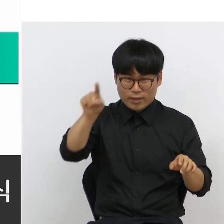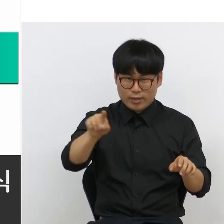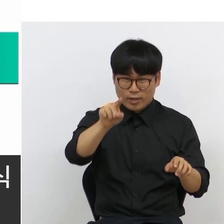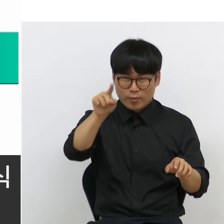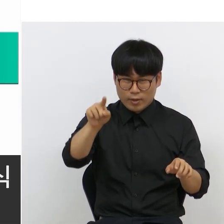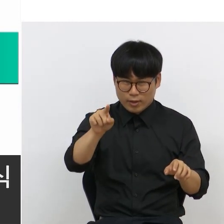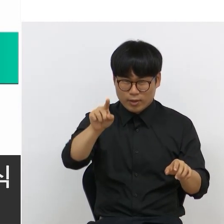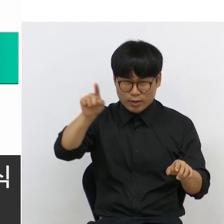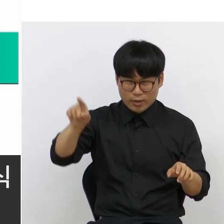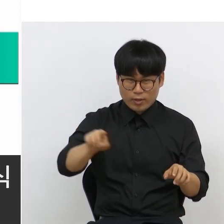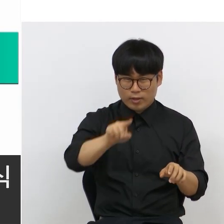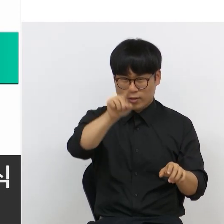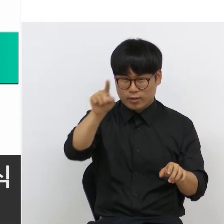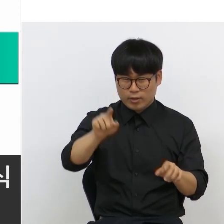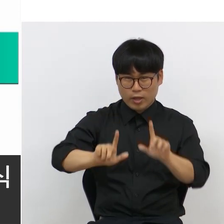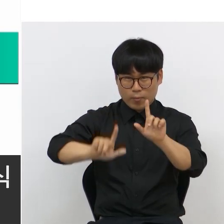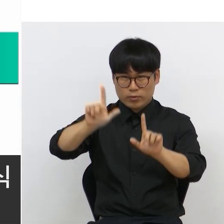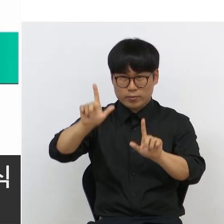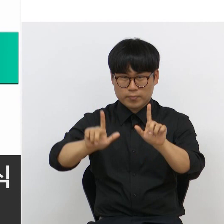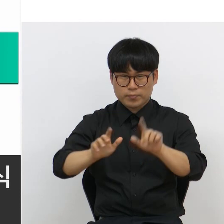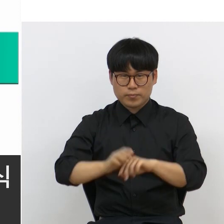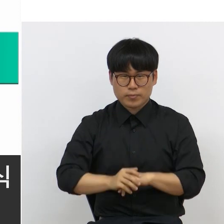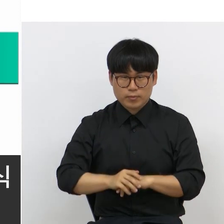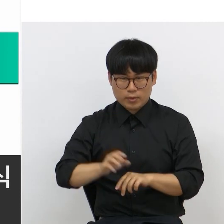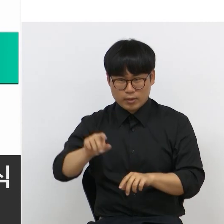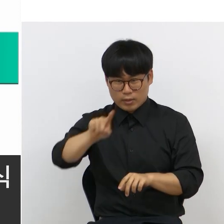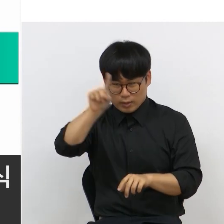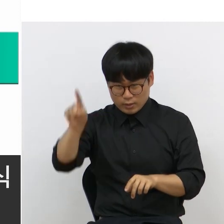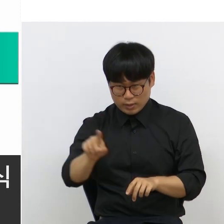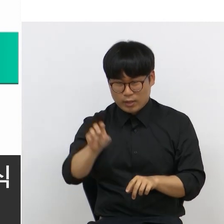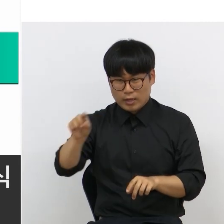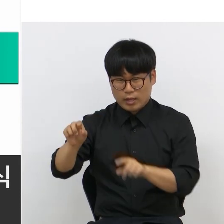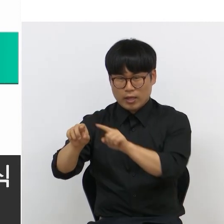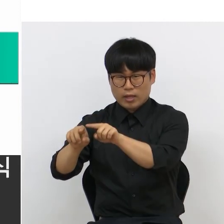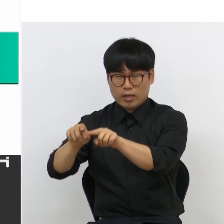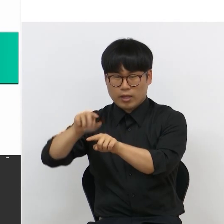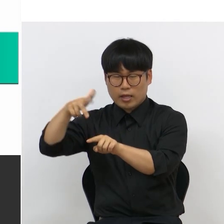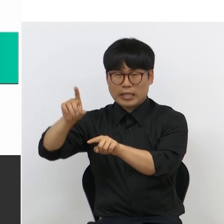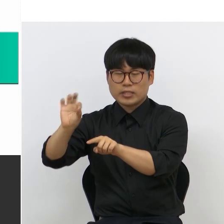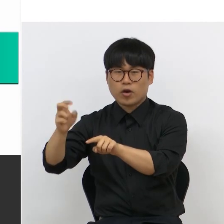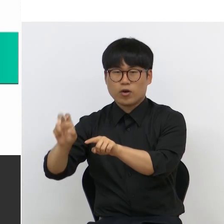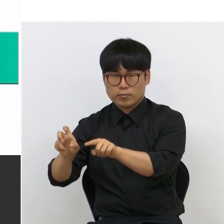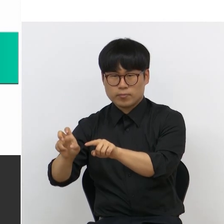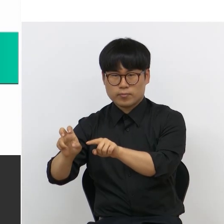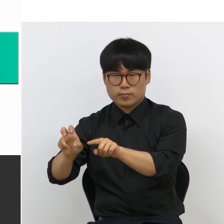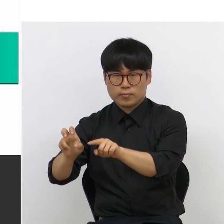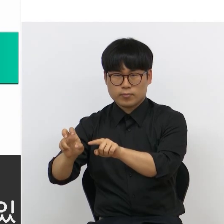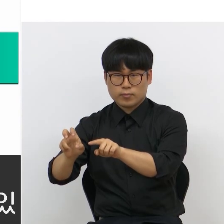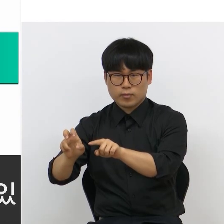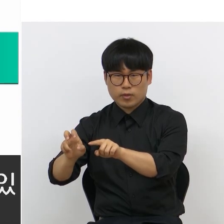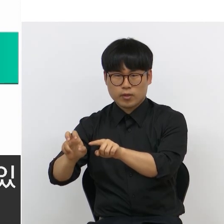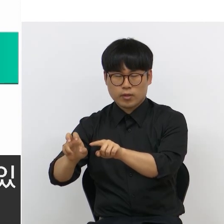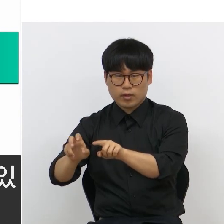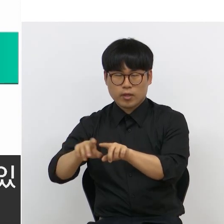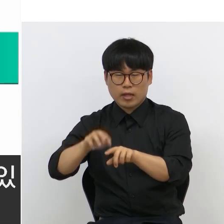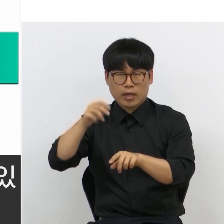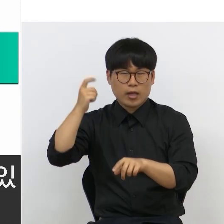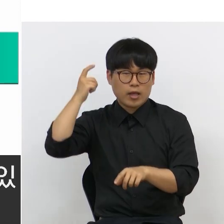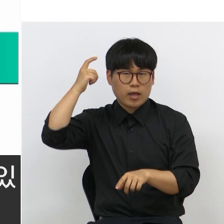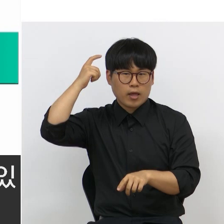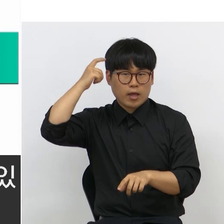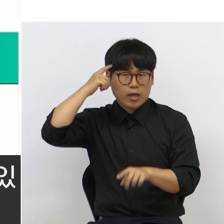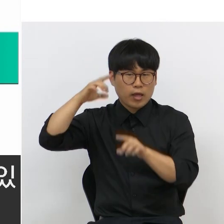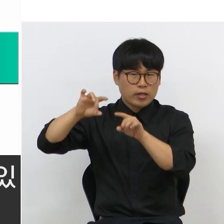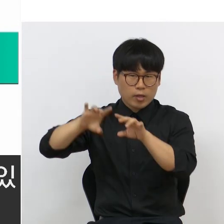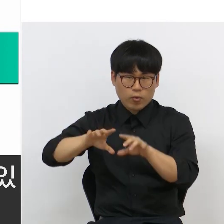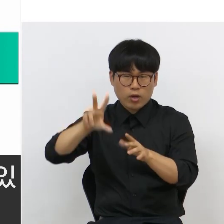꼬여서 있는 모양이죠. 그래서 이쪽이 저음역과 고음역이 있는데 정상적으로 있어야 되는 세포가 만일 손실을 받게 되면,